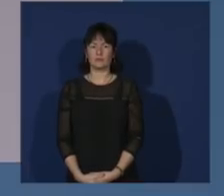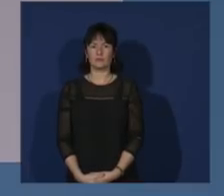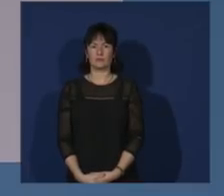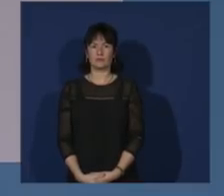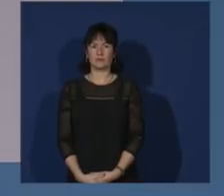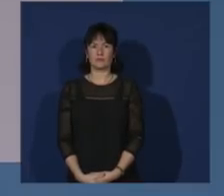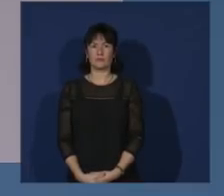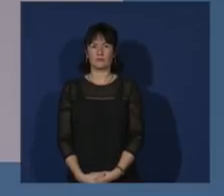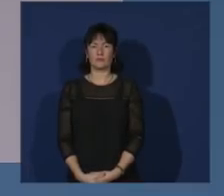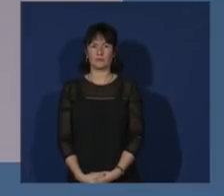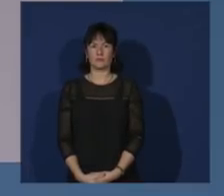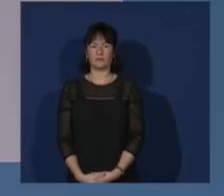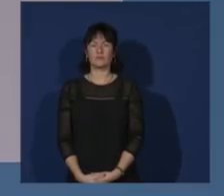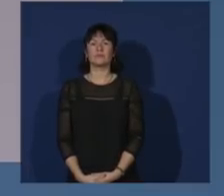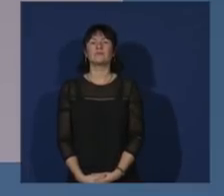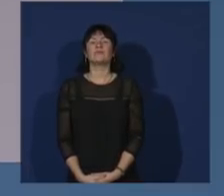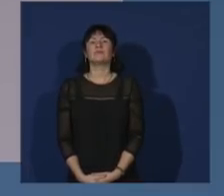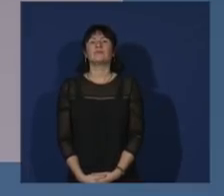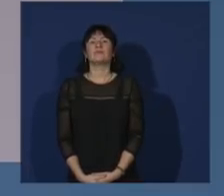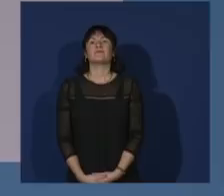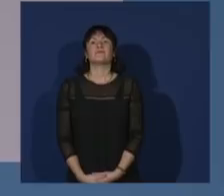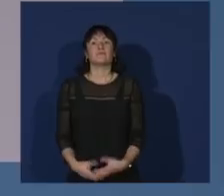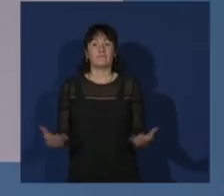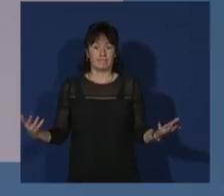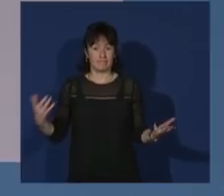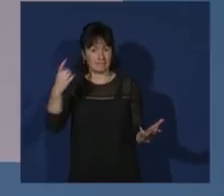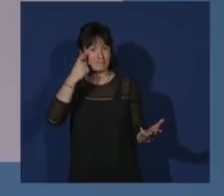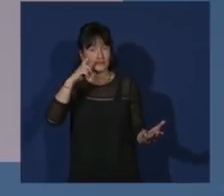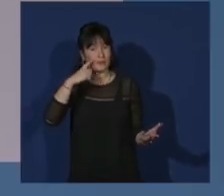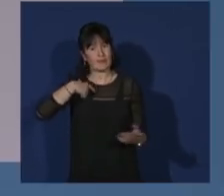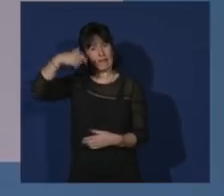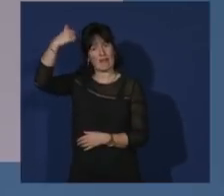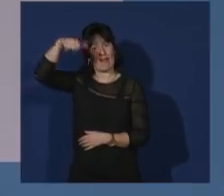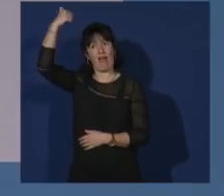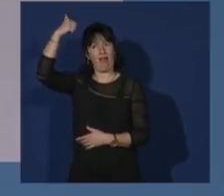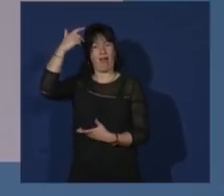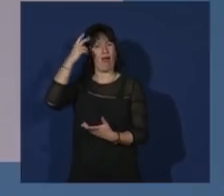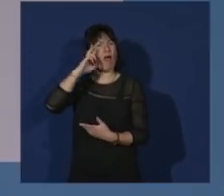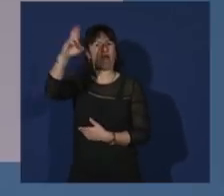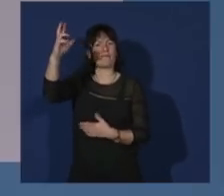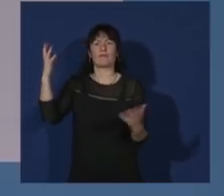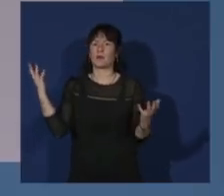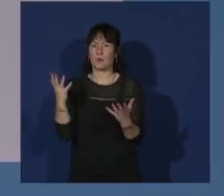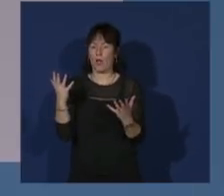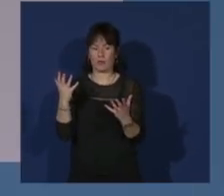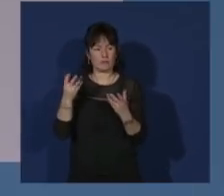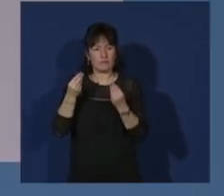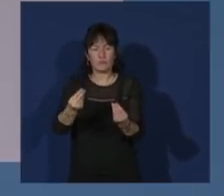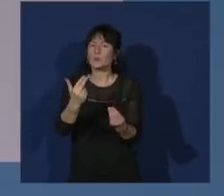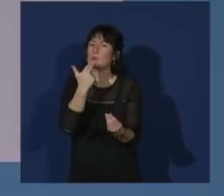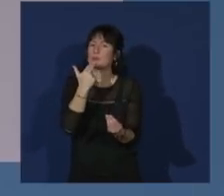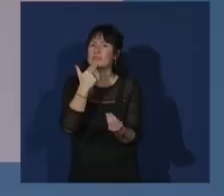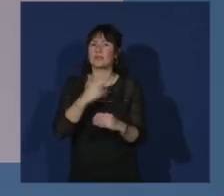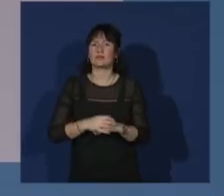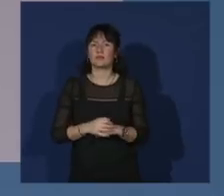Vous le voyez, la seule ambition que je nous fixe, c'est d'être utile. Pas utile